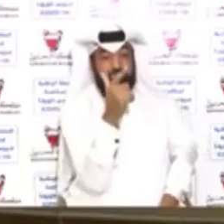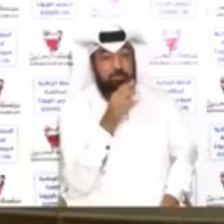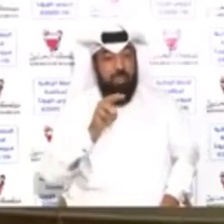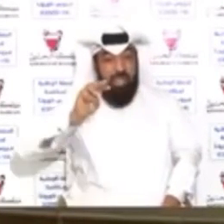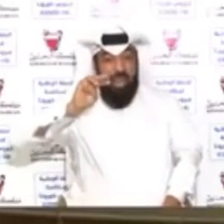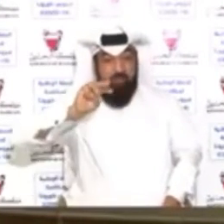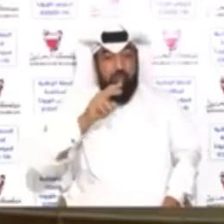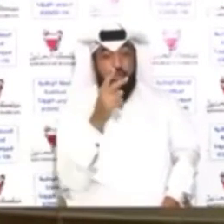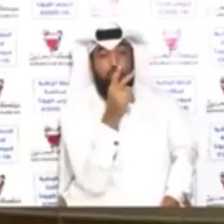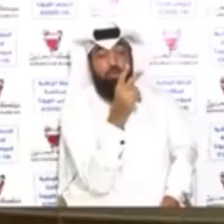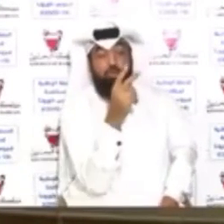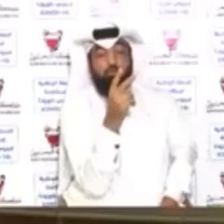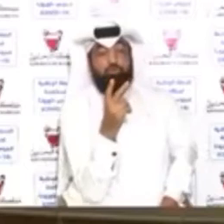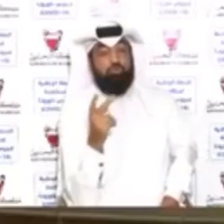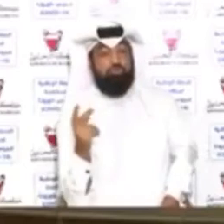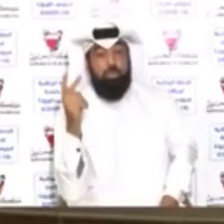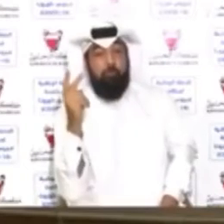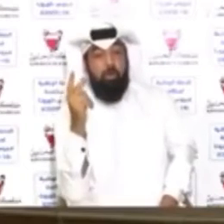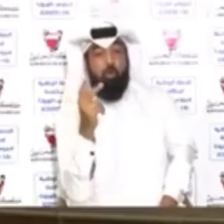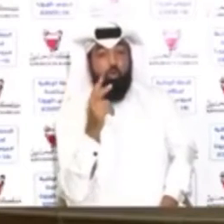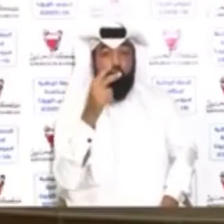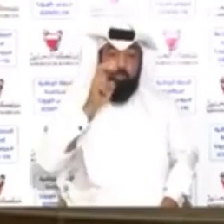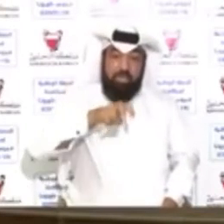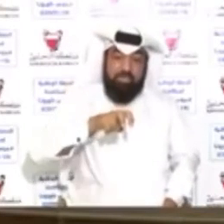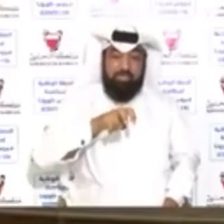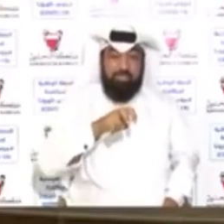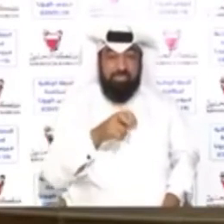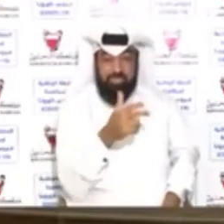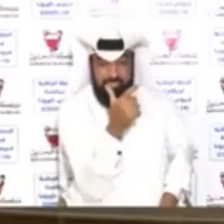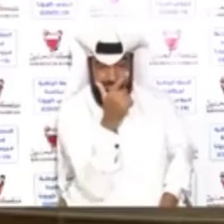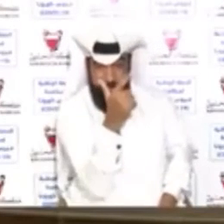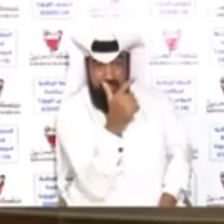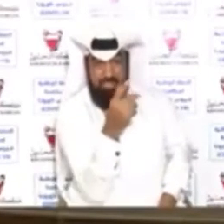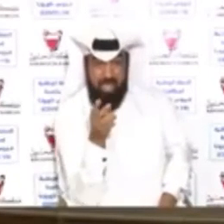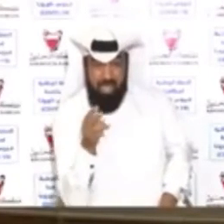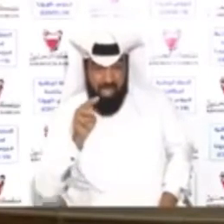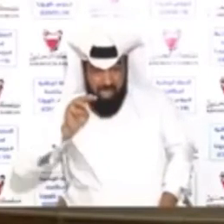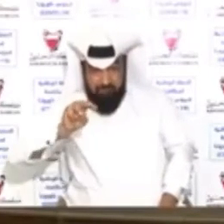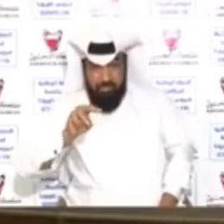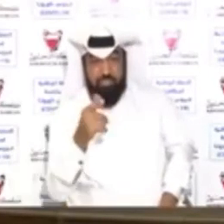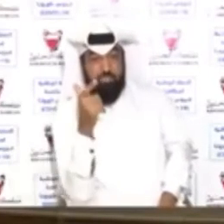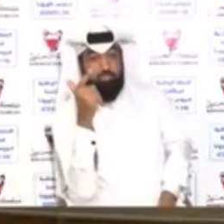7187 سرير، ويبلغ الإشغال فيها حوالي